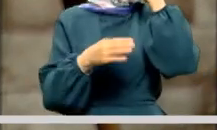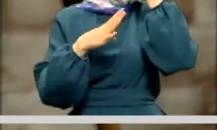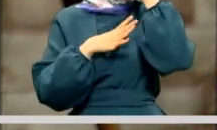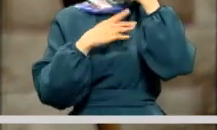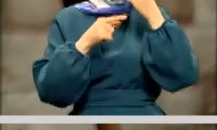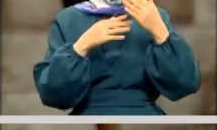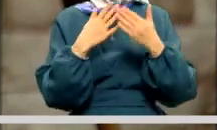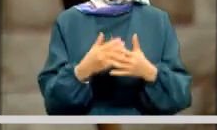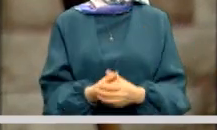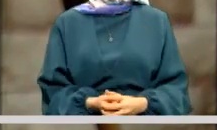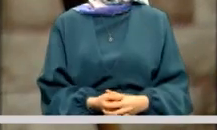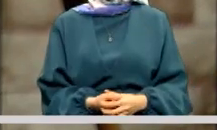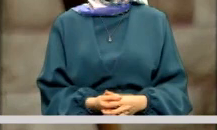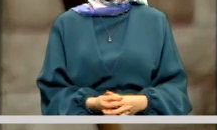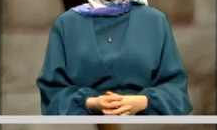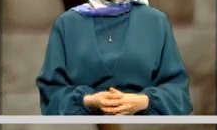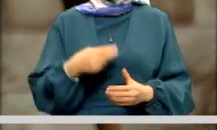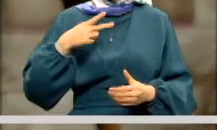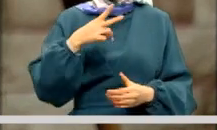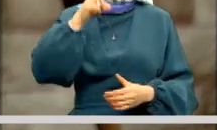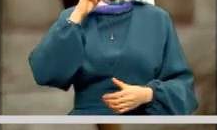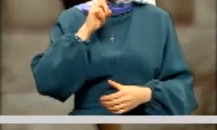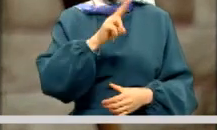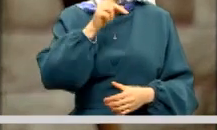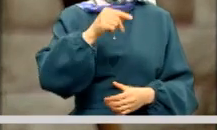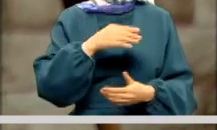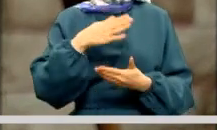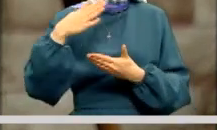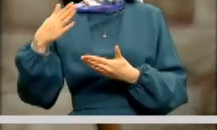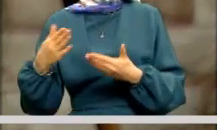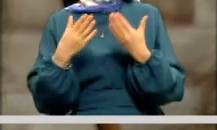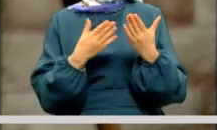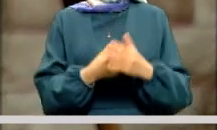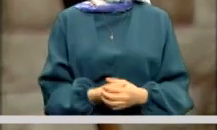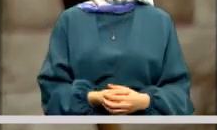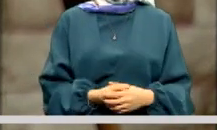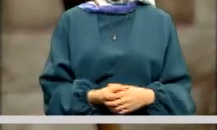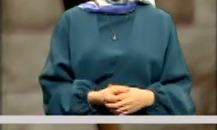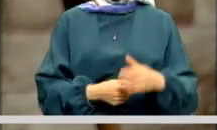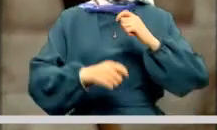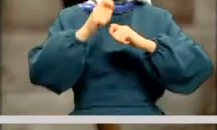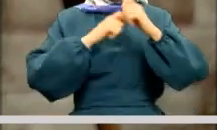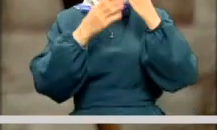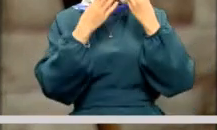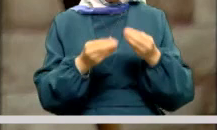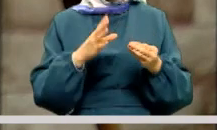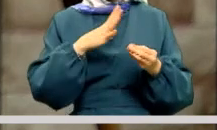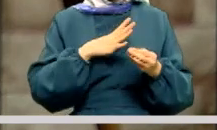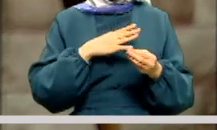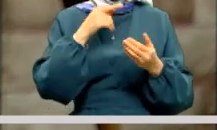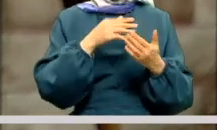bu noktada şekillendiren ve yol gösteren bunlara aykırı tutumlardır ya da bunlara Uyan davranışlardır bu